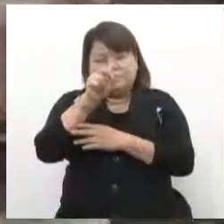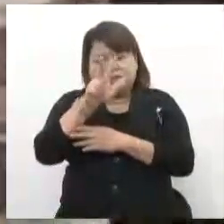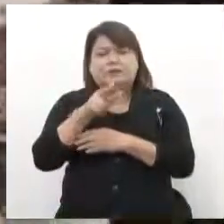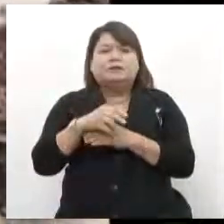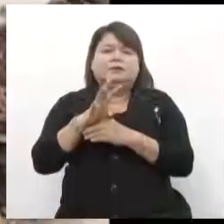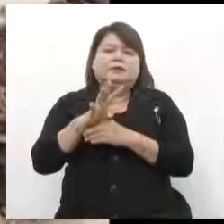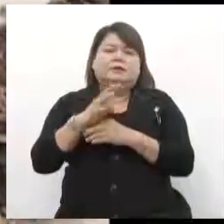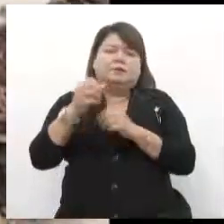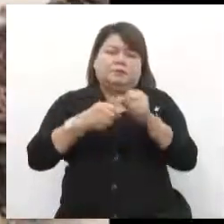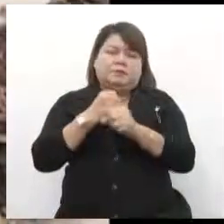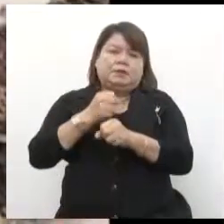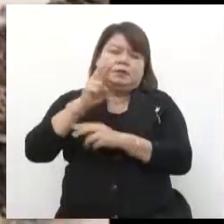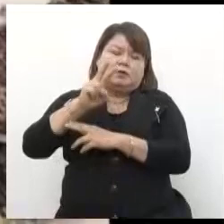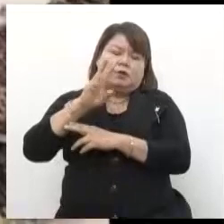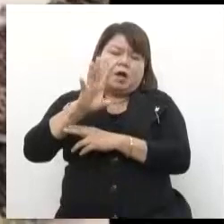พ.ศ.